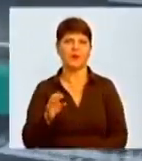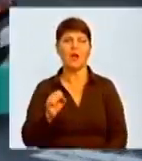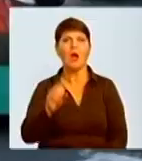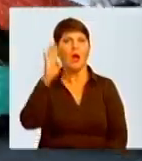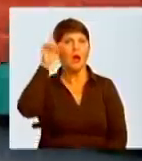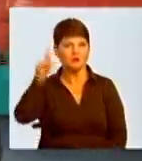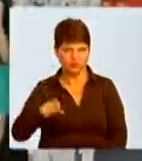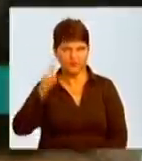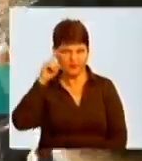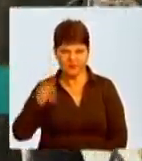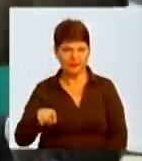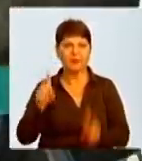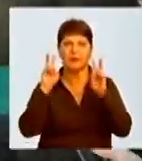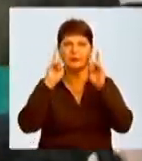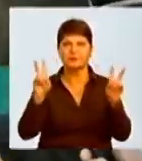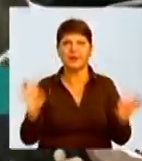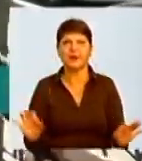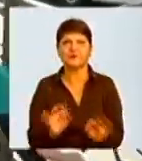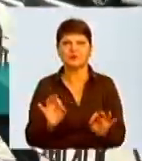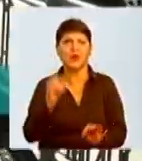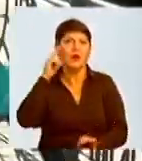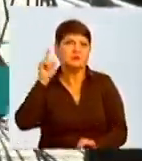цю хворобу? Нічого. Ну, знаємо, що є, але...